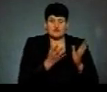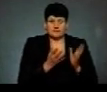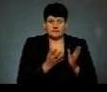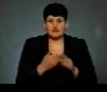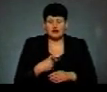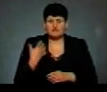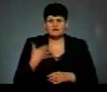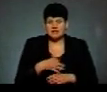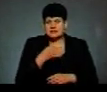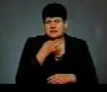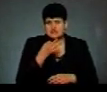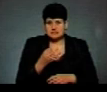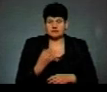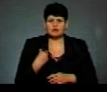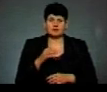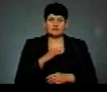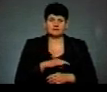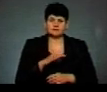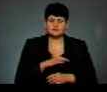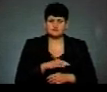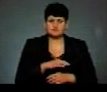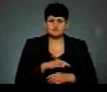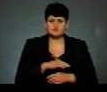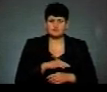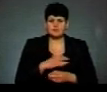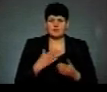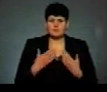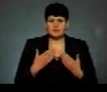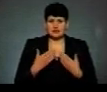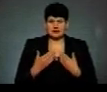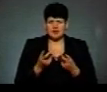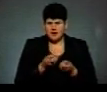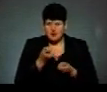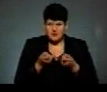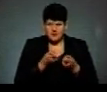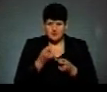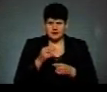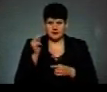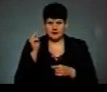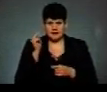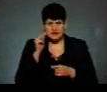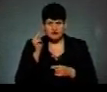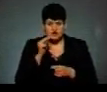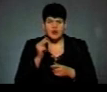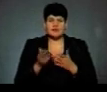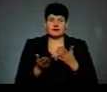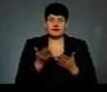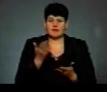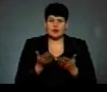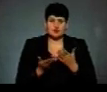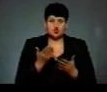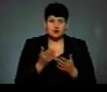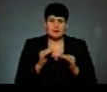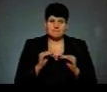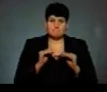як я вже сказав, якщо ми застосовуємо підхід дуже ретельний щодо навчання, якщо ми